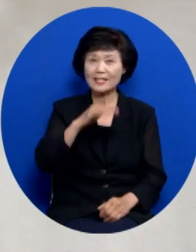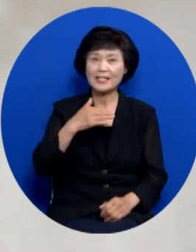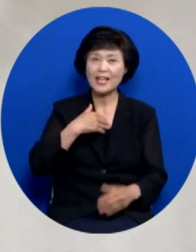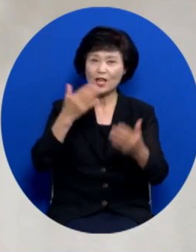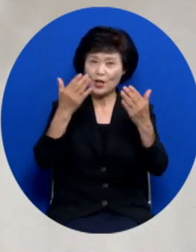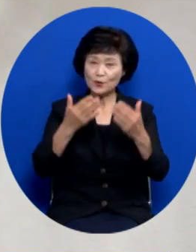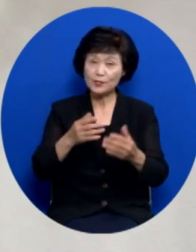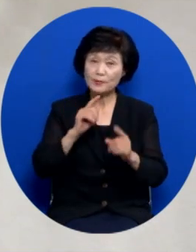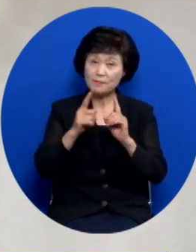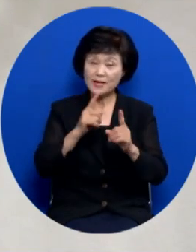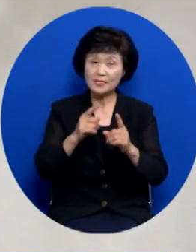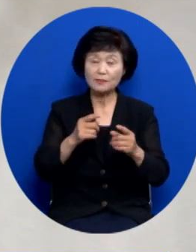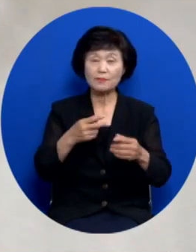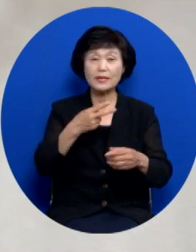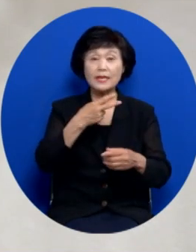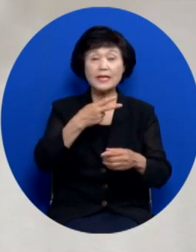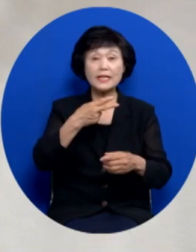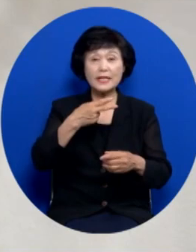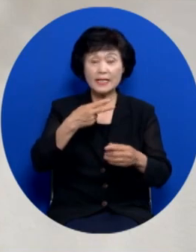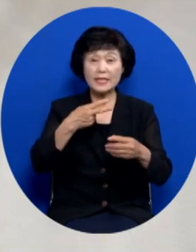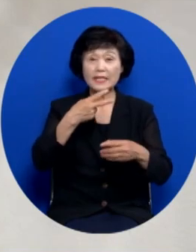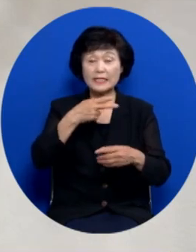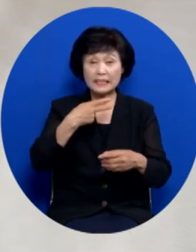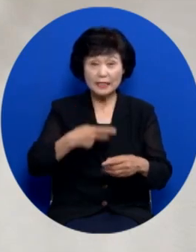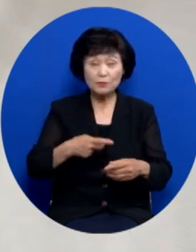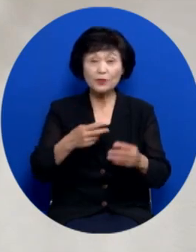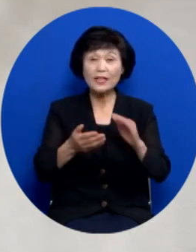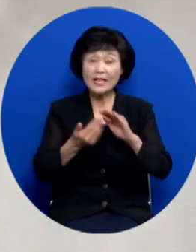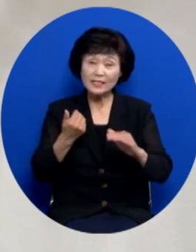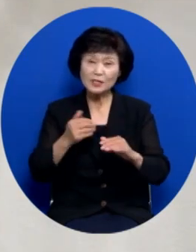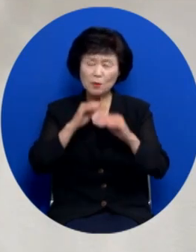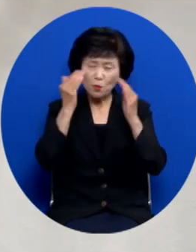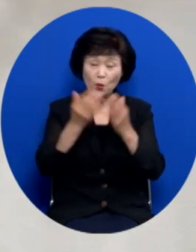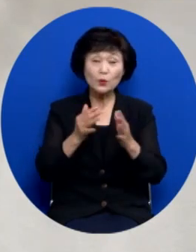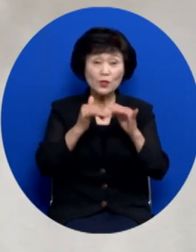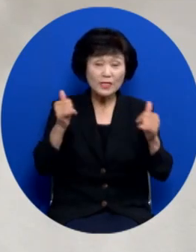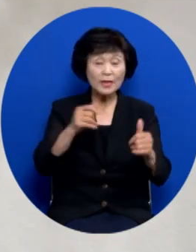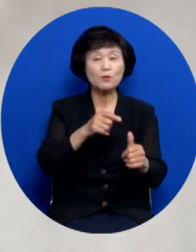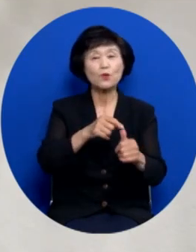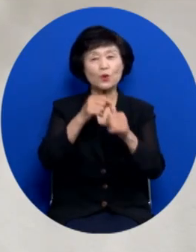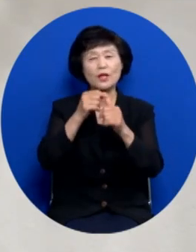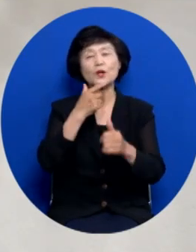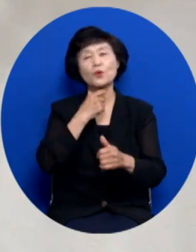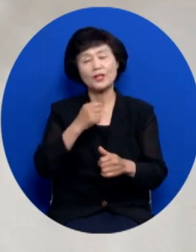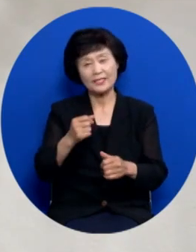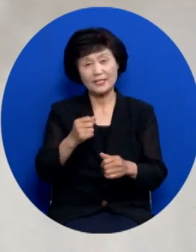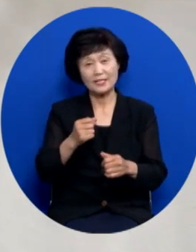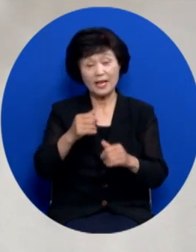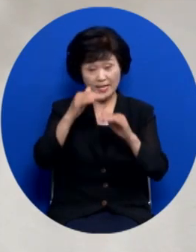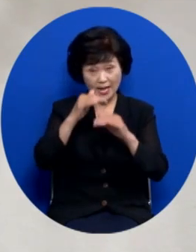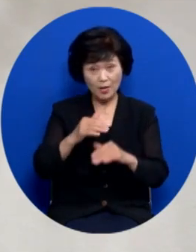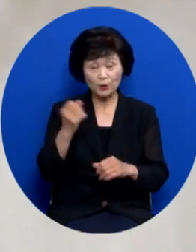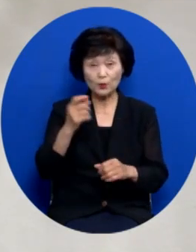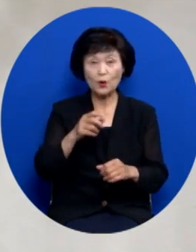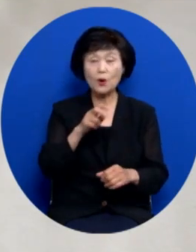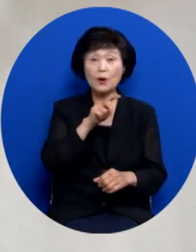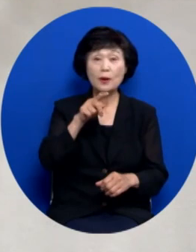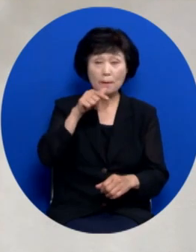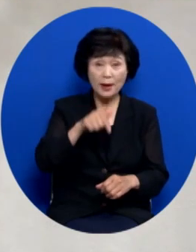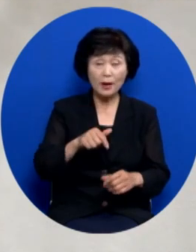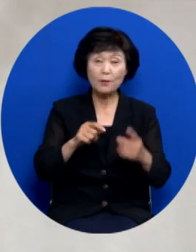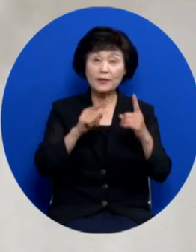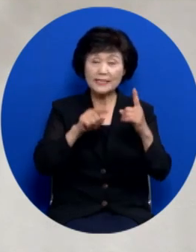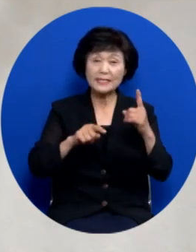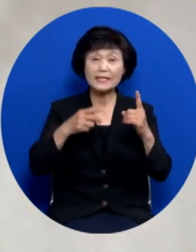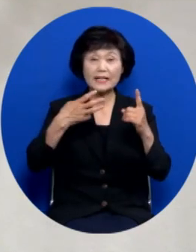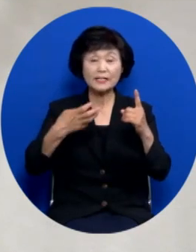구절이 디모데전서 2장 4절 하나님은 모든 사람이 구원하길 원하신다. 또 마가복음 1장